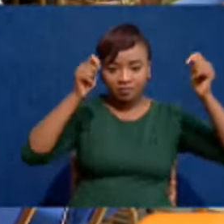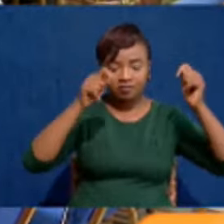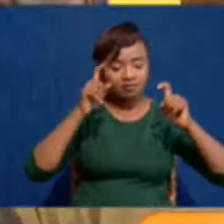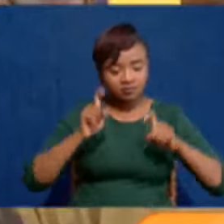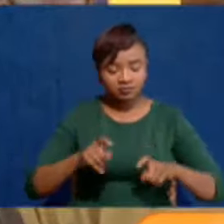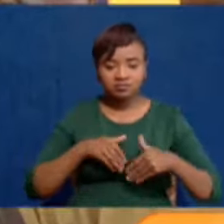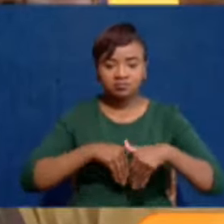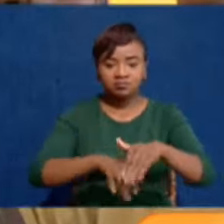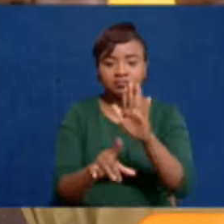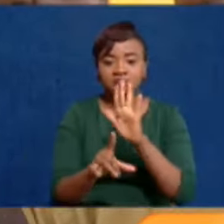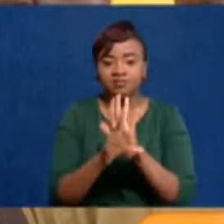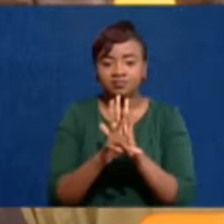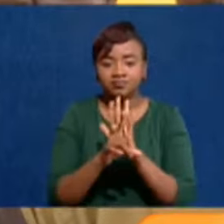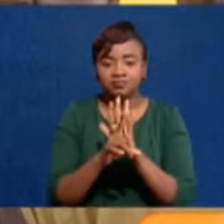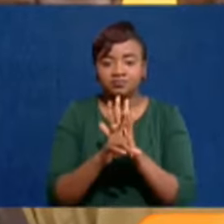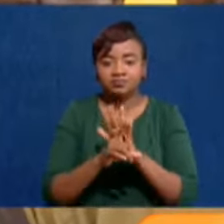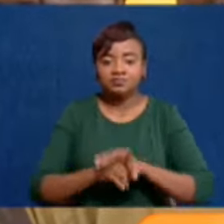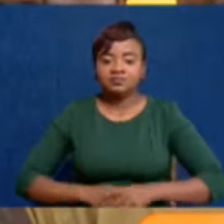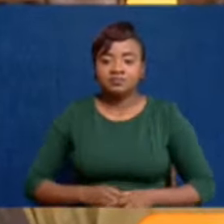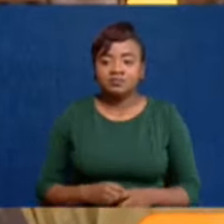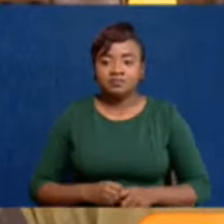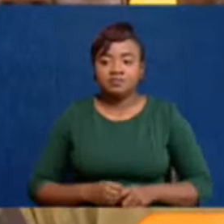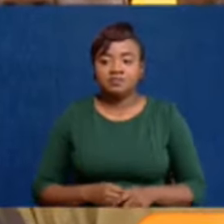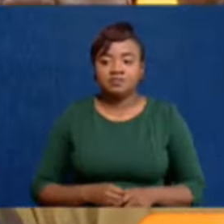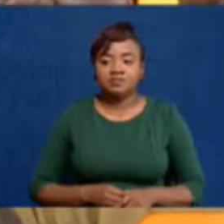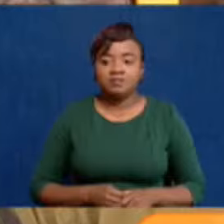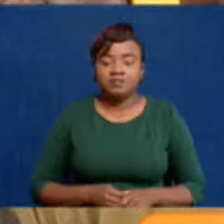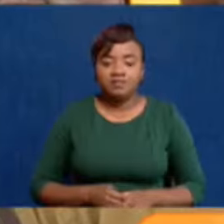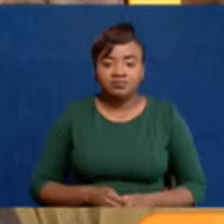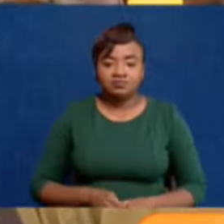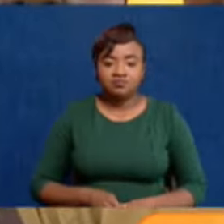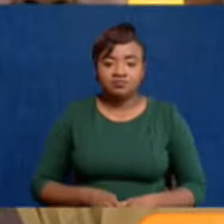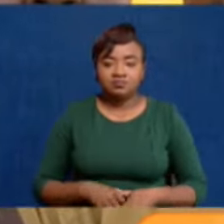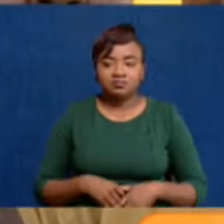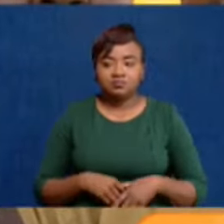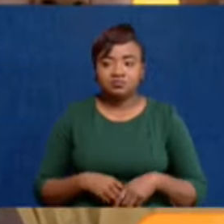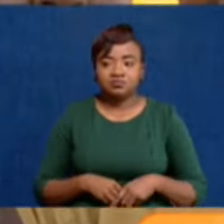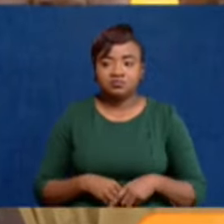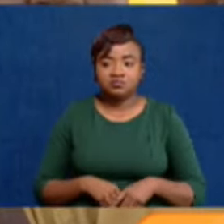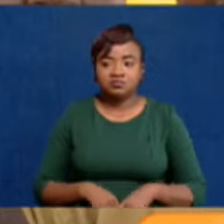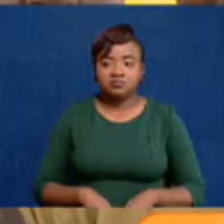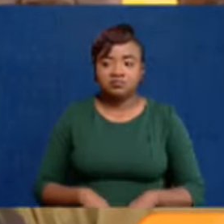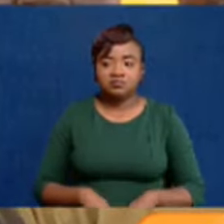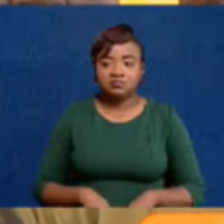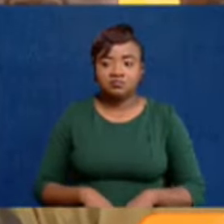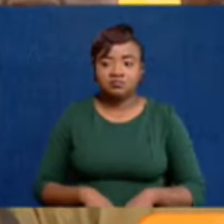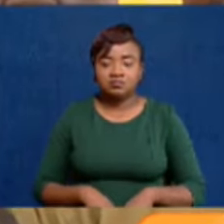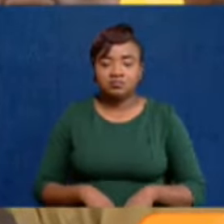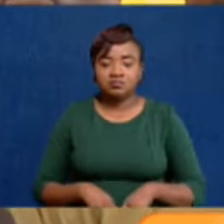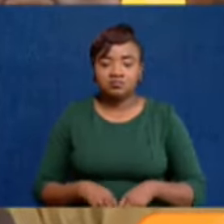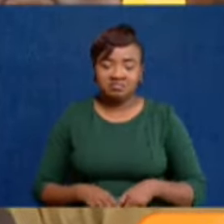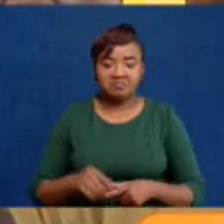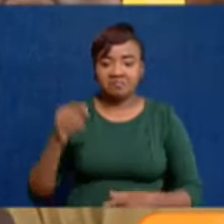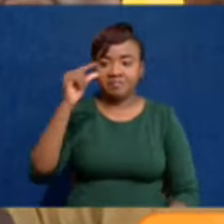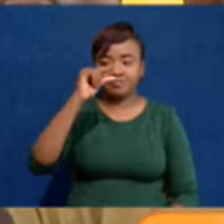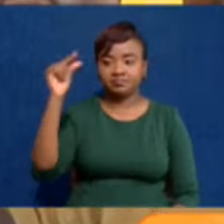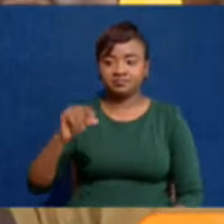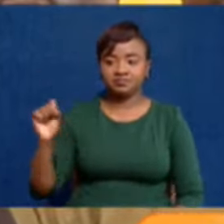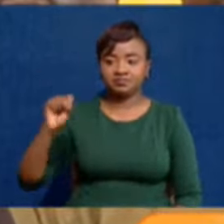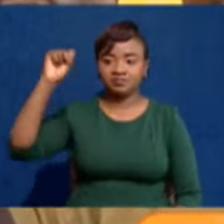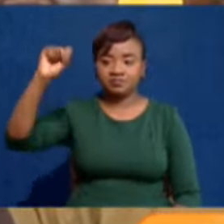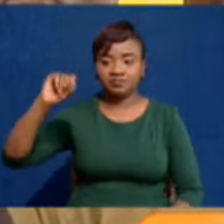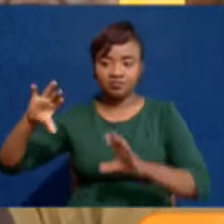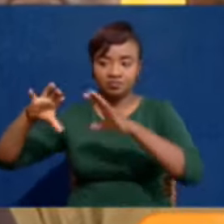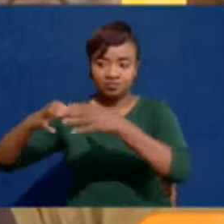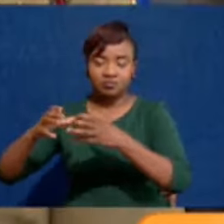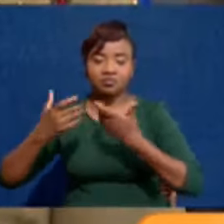kikamilifu. On the agency factor, I will say that they have a message they have said